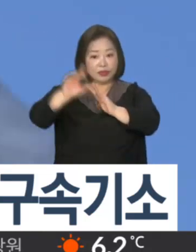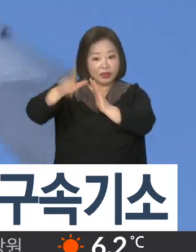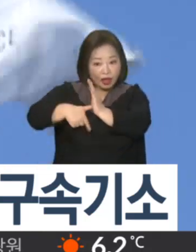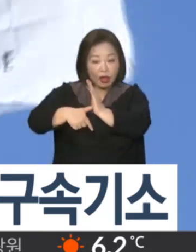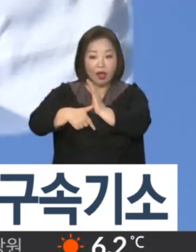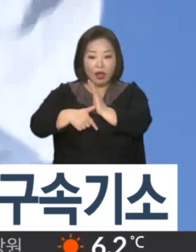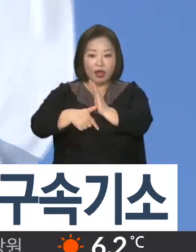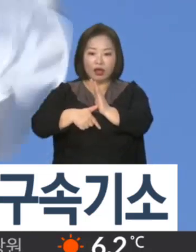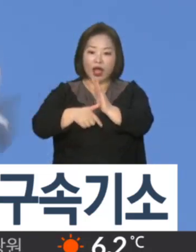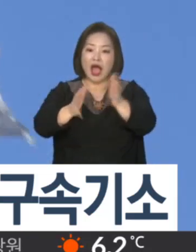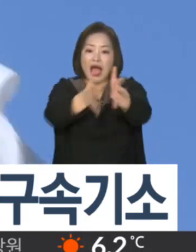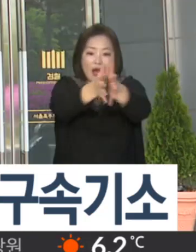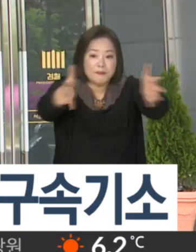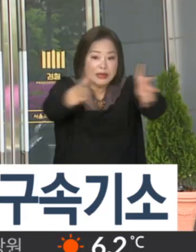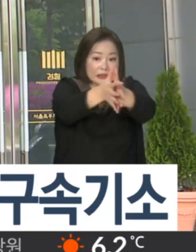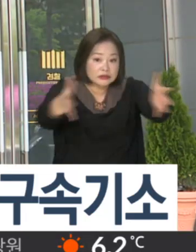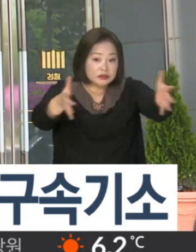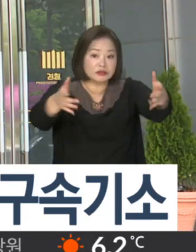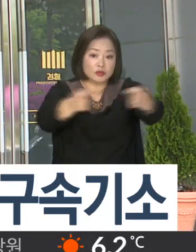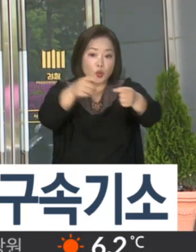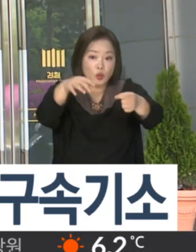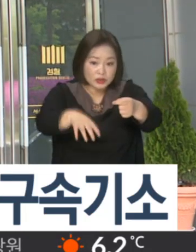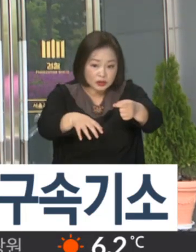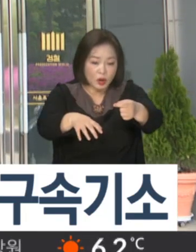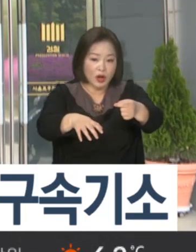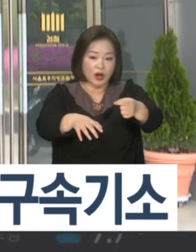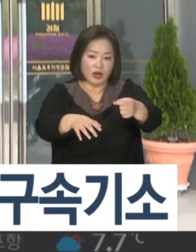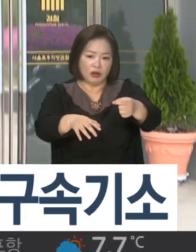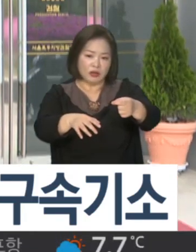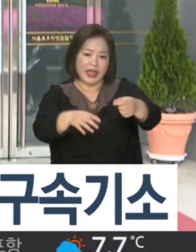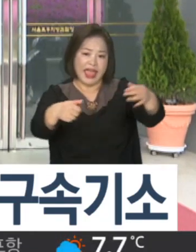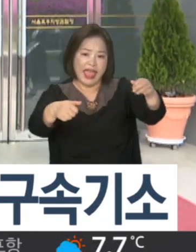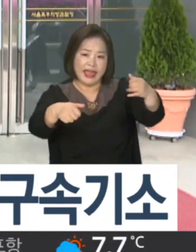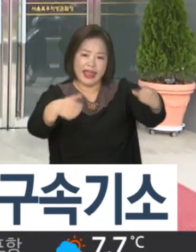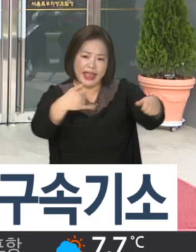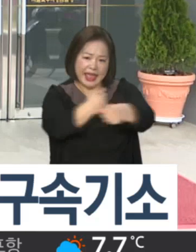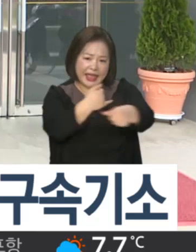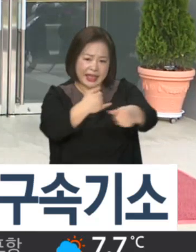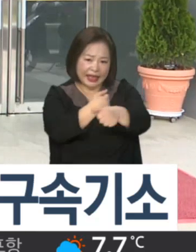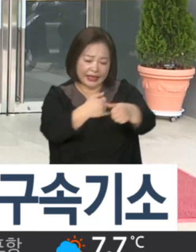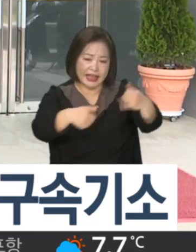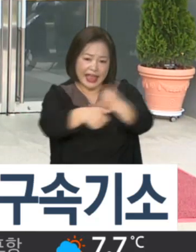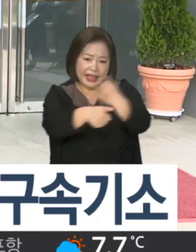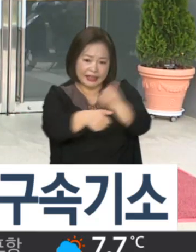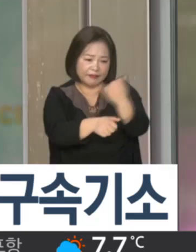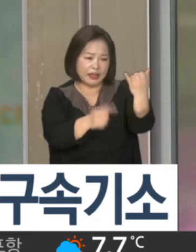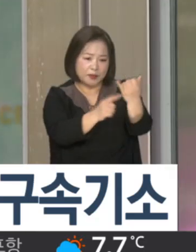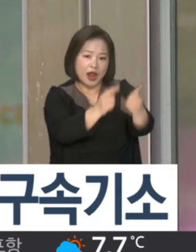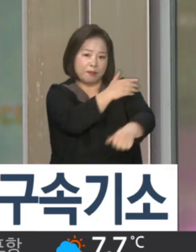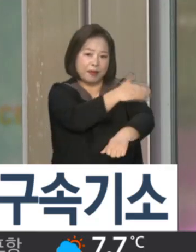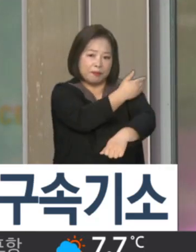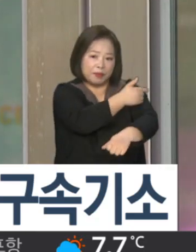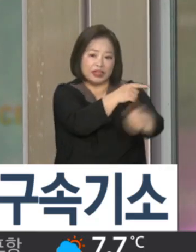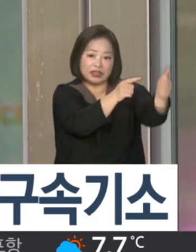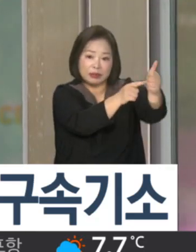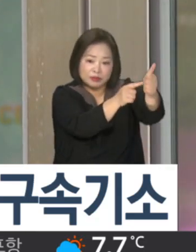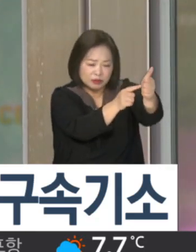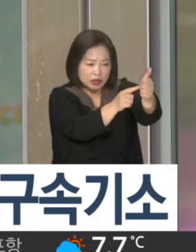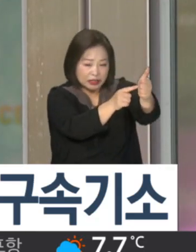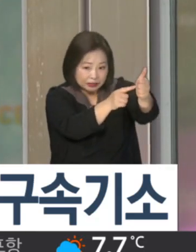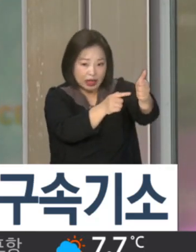서울 노원구의 한 아파트 인근에서 피해자를 CCTV가 없는 곳으로 유인해 미리 준비한 흉기를 휘두른 혐의를